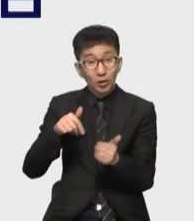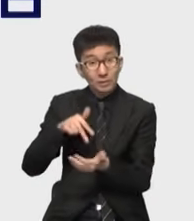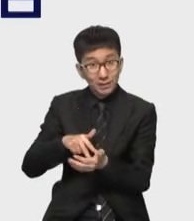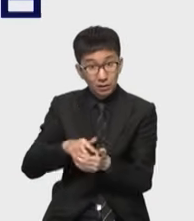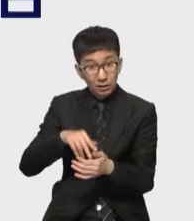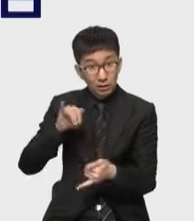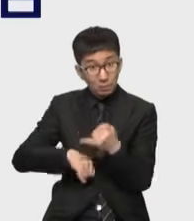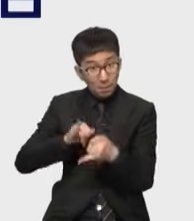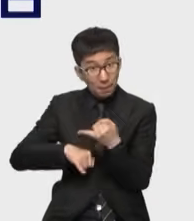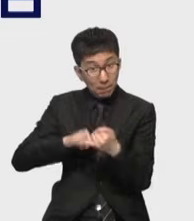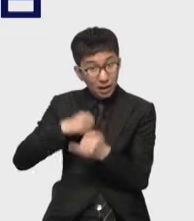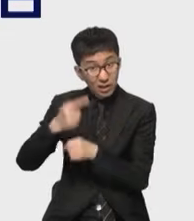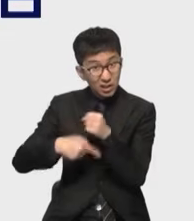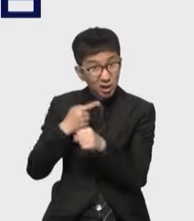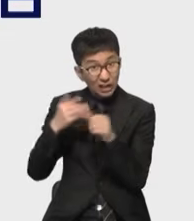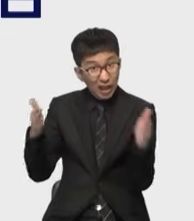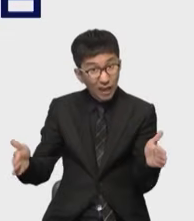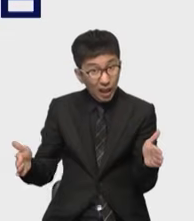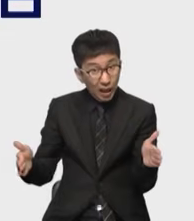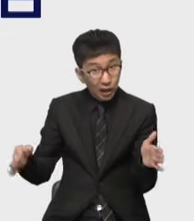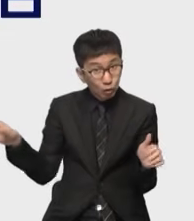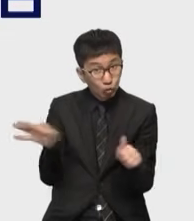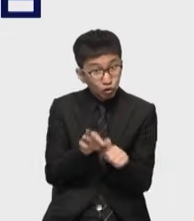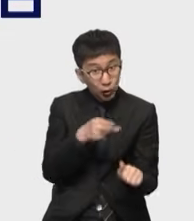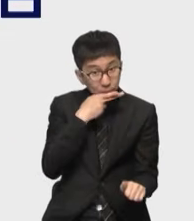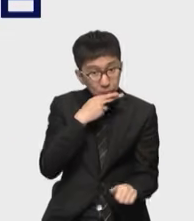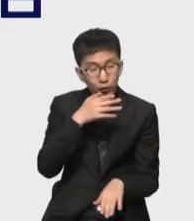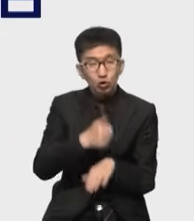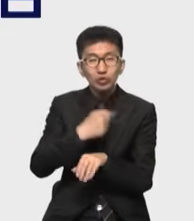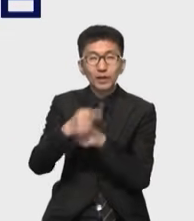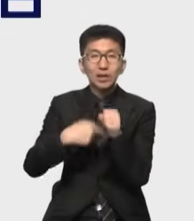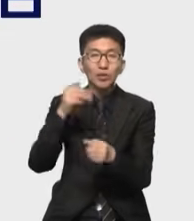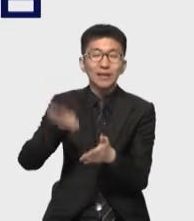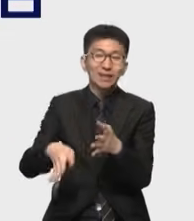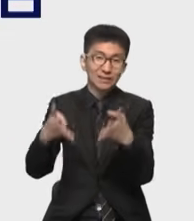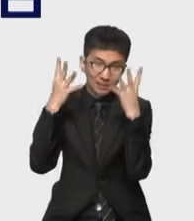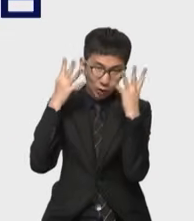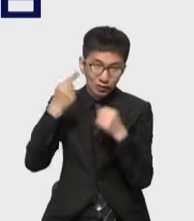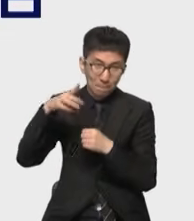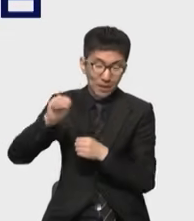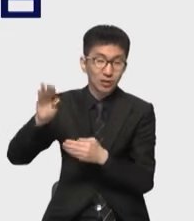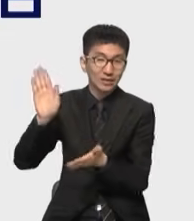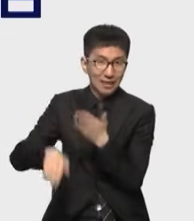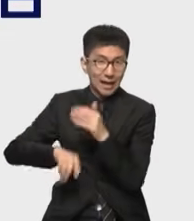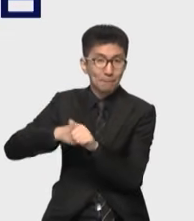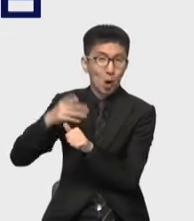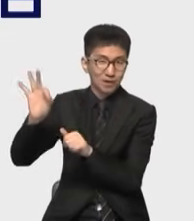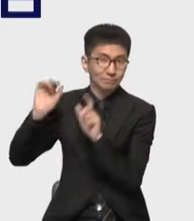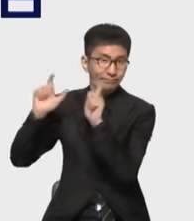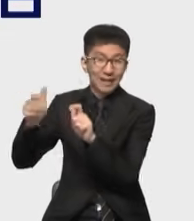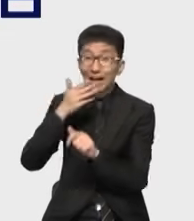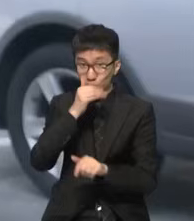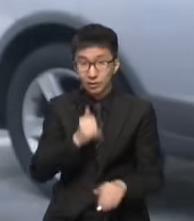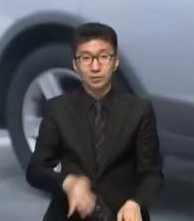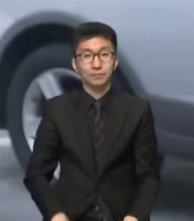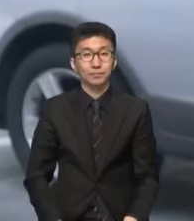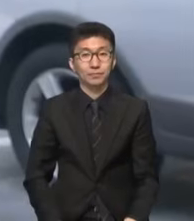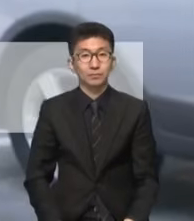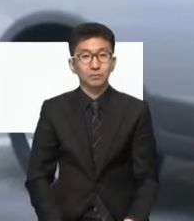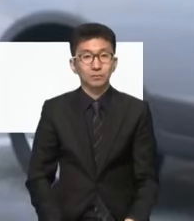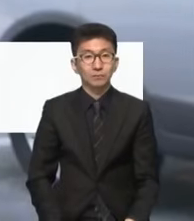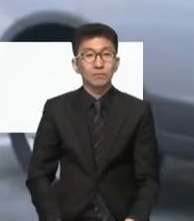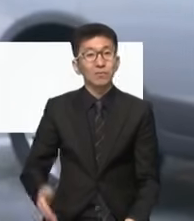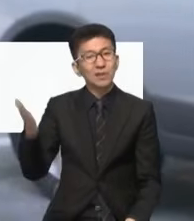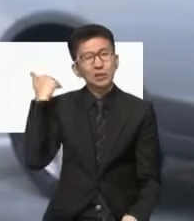미지급자가 1년 안에 양육비를 지급하지 않으면 1년 이하 징역 또는 1천만 원 이하 벌금형에 처할 수 있습니다.